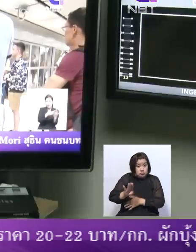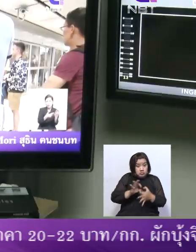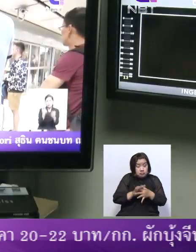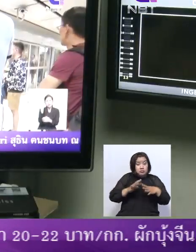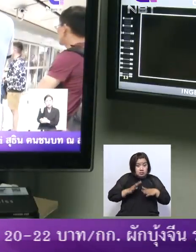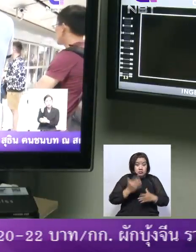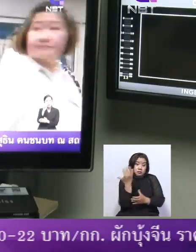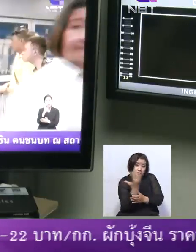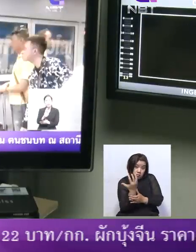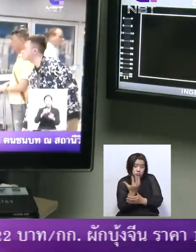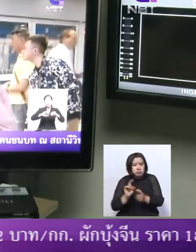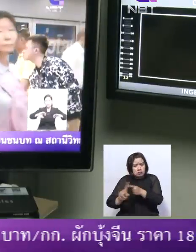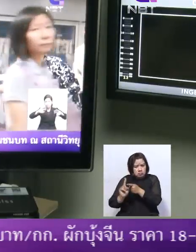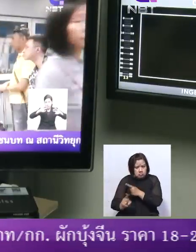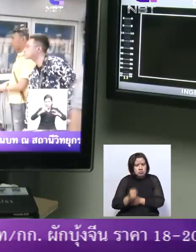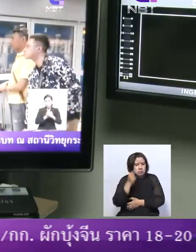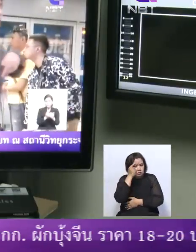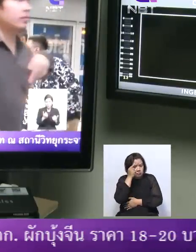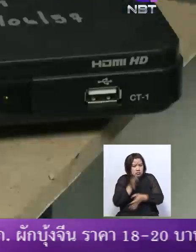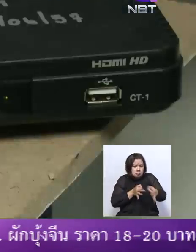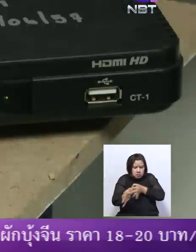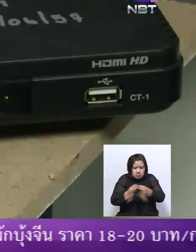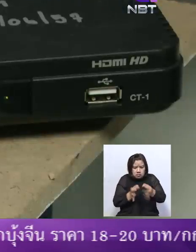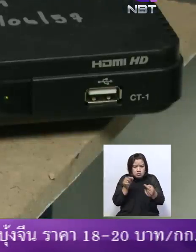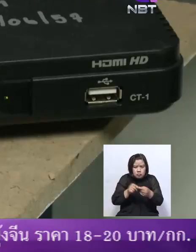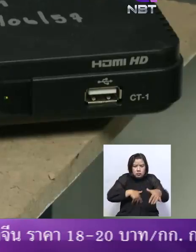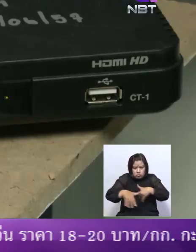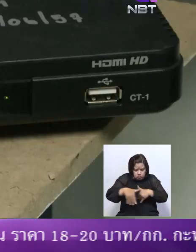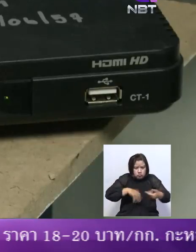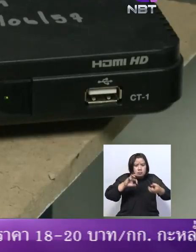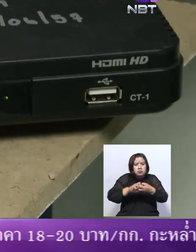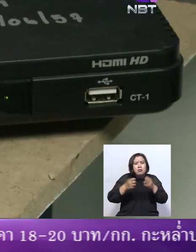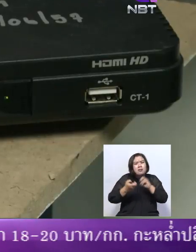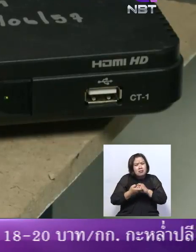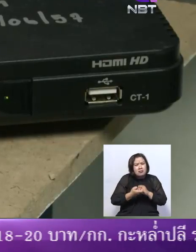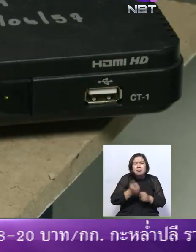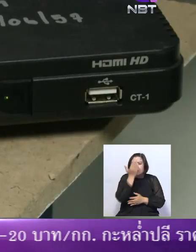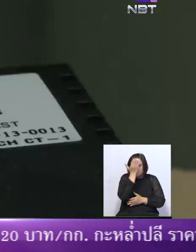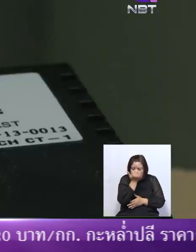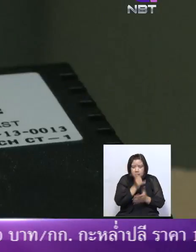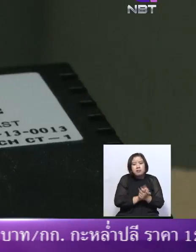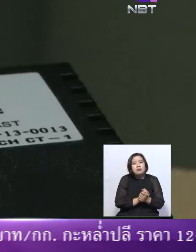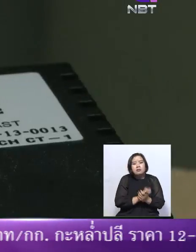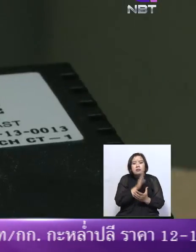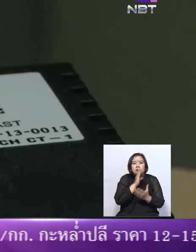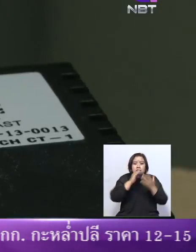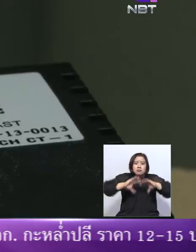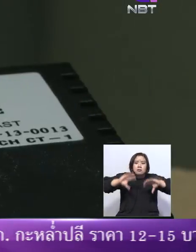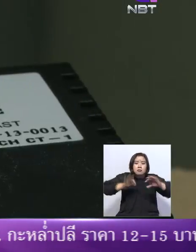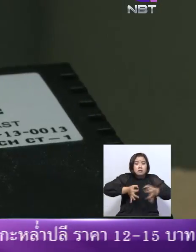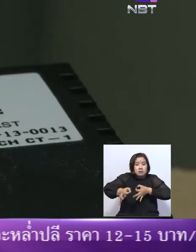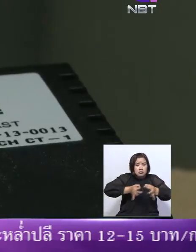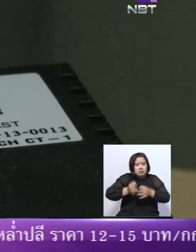จงให้กับประชาชนเกิดความเข้าใจว่าปัญหาของการประกอบธุรกิจของสื่อดิจิทัลเกิดจากอะไรเพราะหากรัฐบาลชี้แจงแทนก็อ